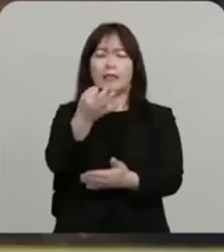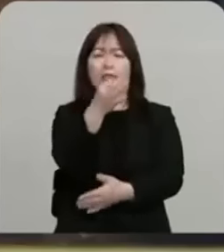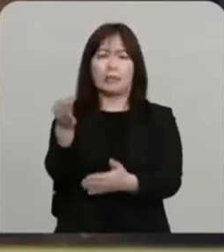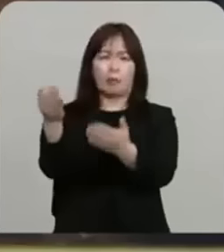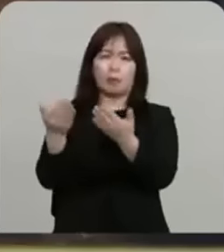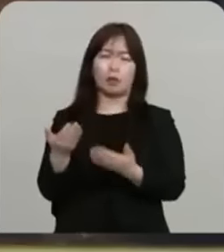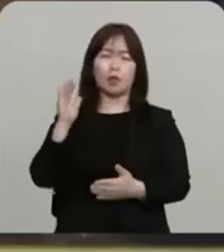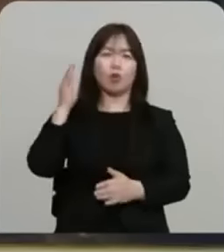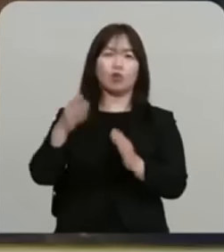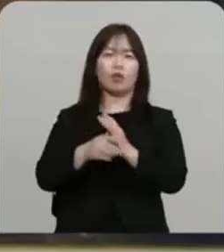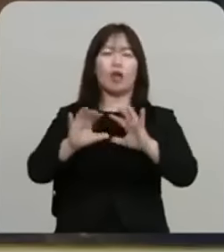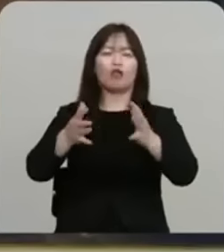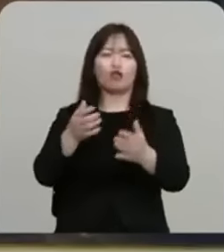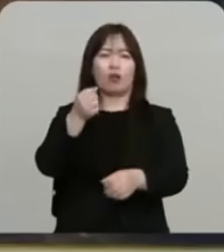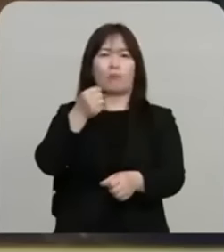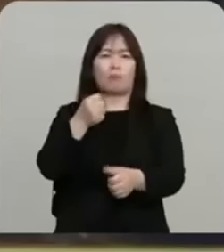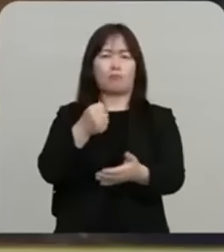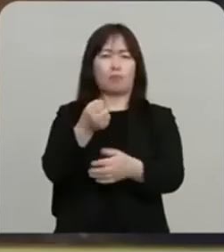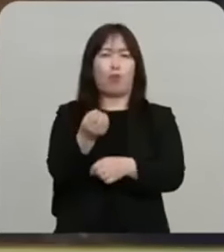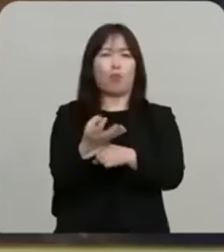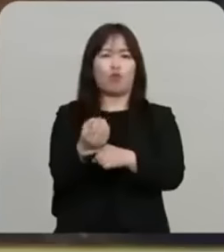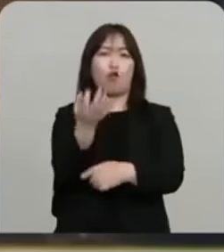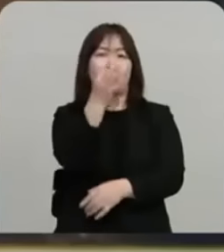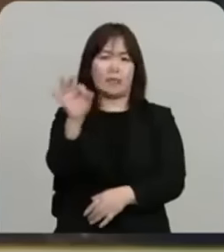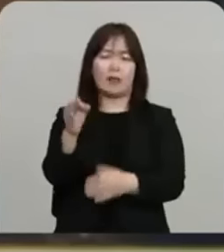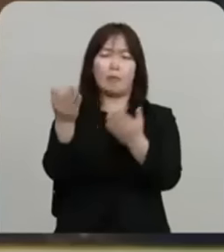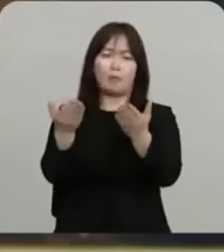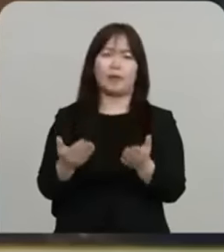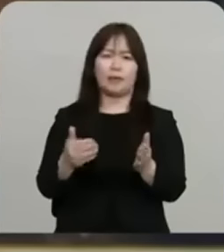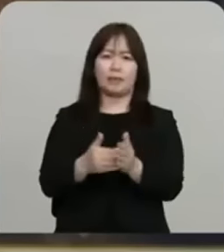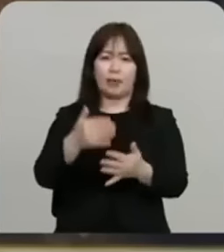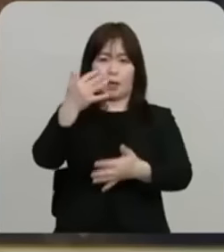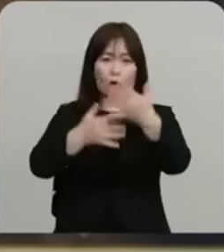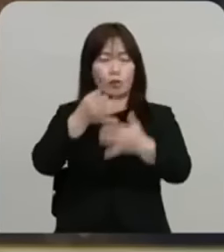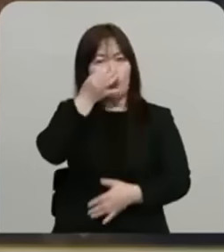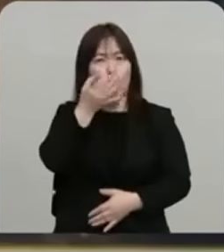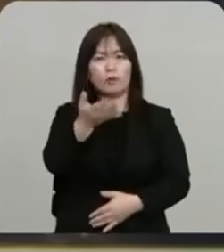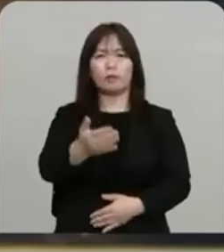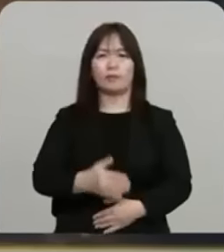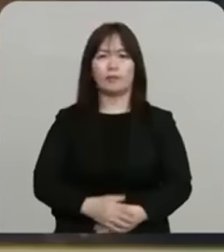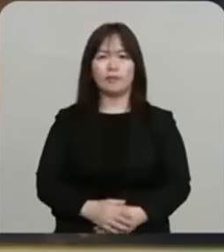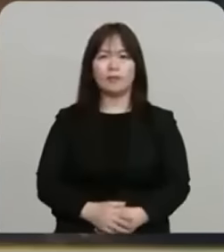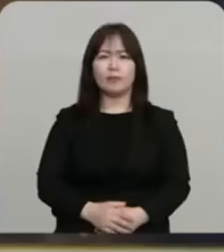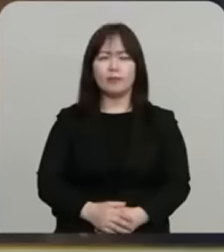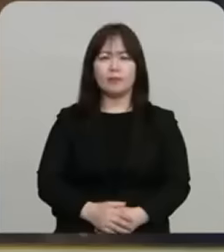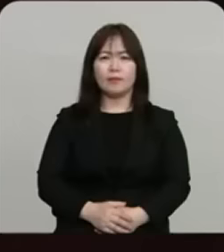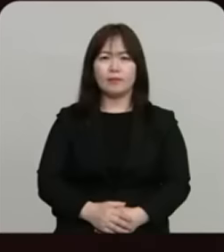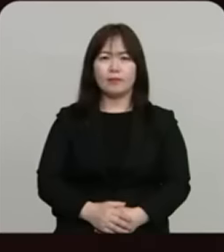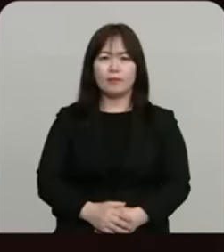인정받아서 최근 국보로 승격됐습니다. 서창석 기자가 영상으로 담았습니다.